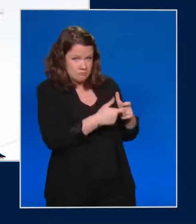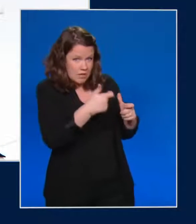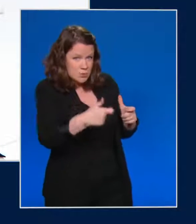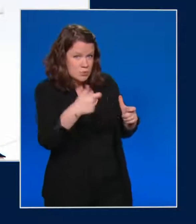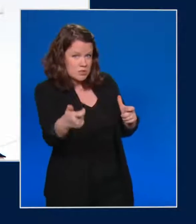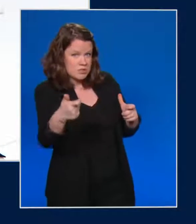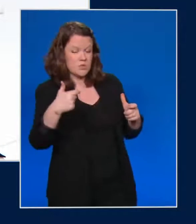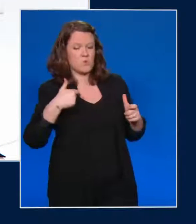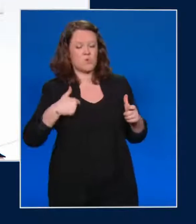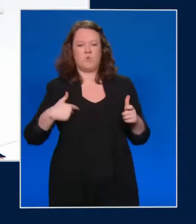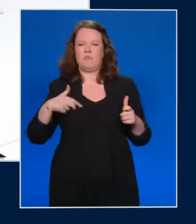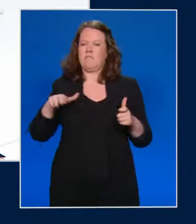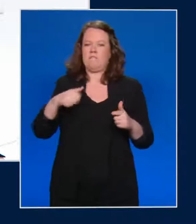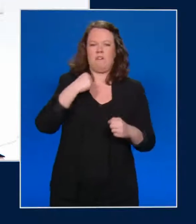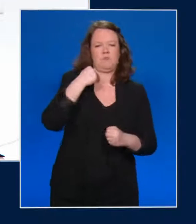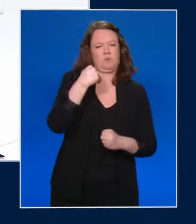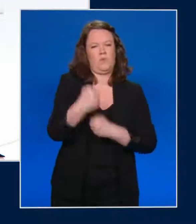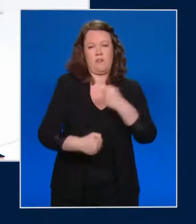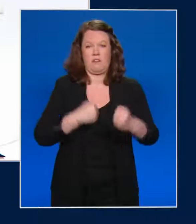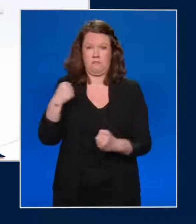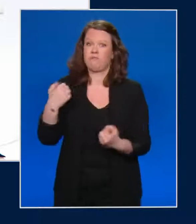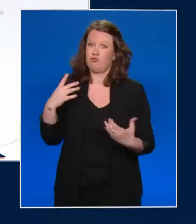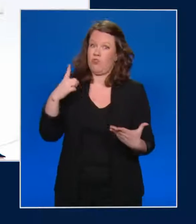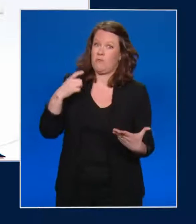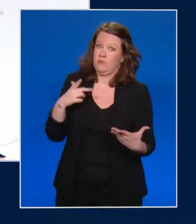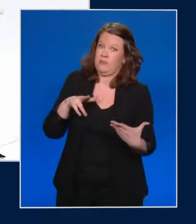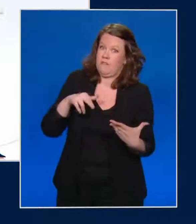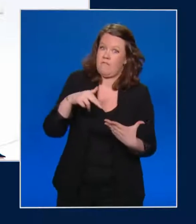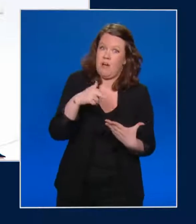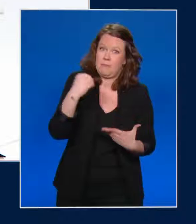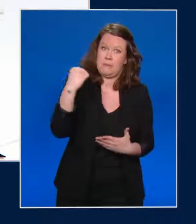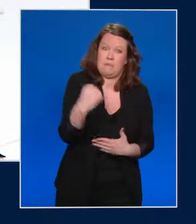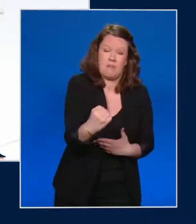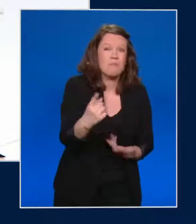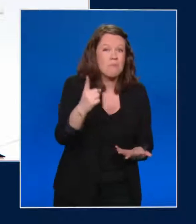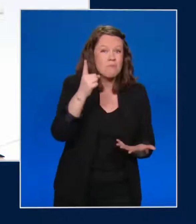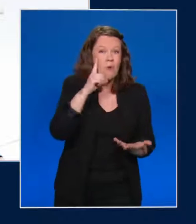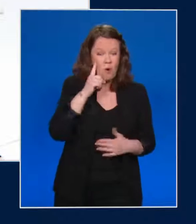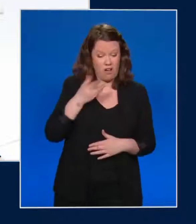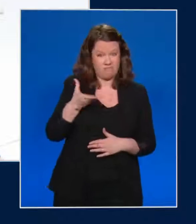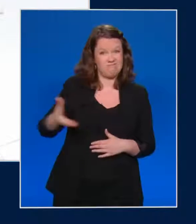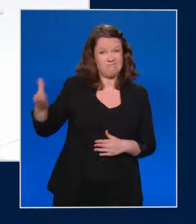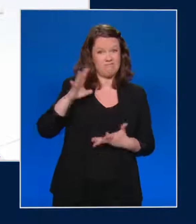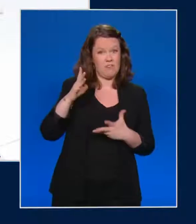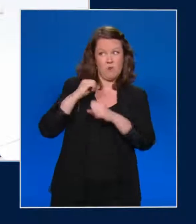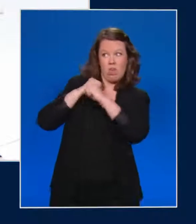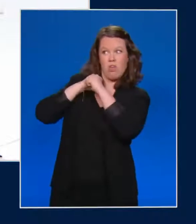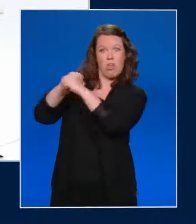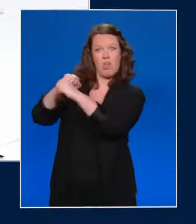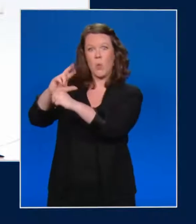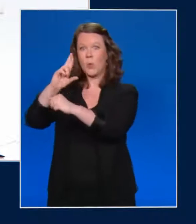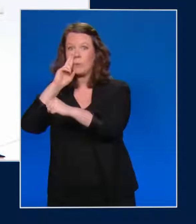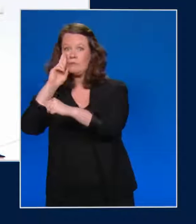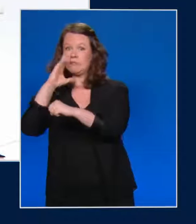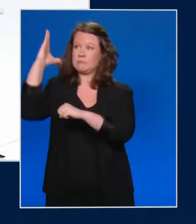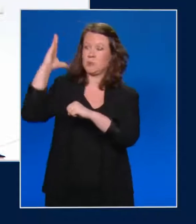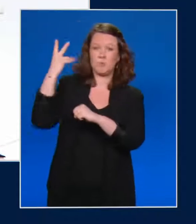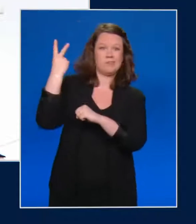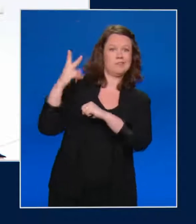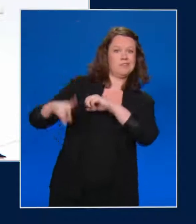souffrent et vont souffrir soit parce qu'ils dépendent des importations de matières premières venues de russie ou d'ukraine